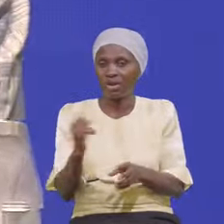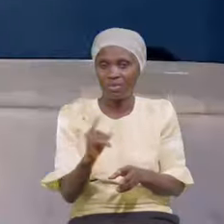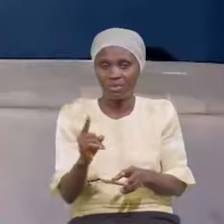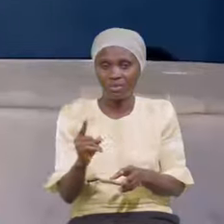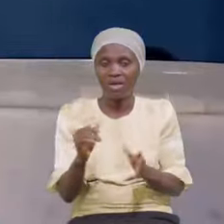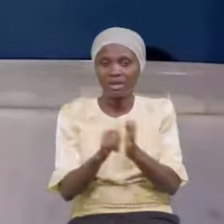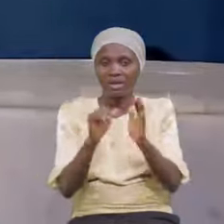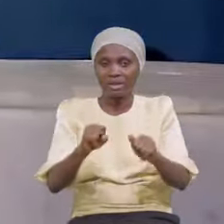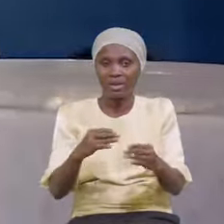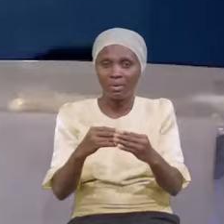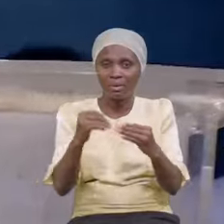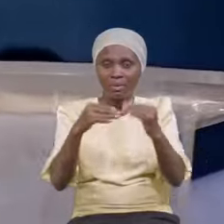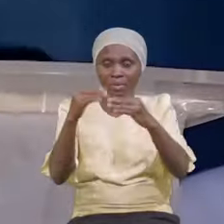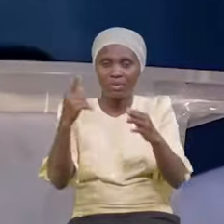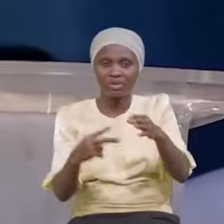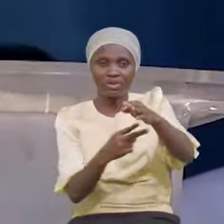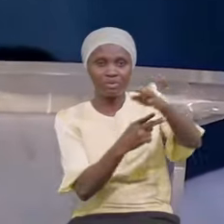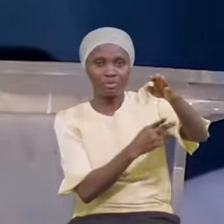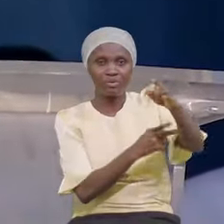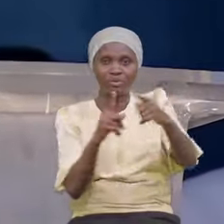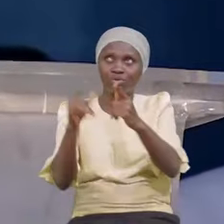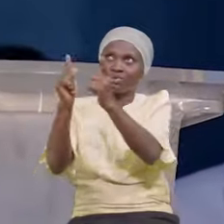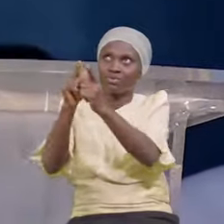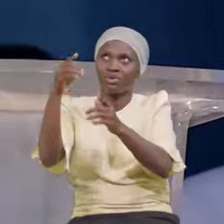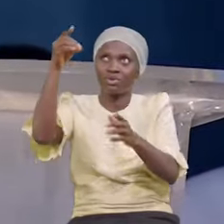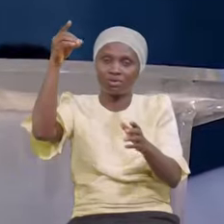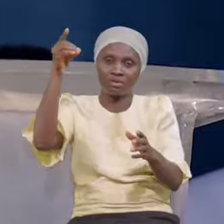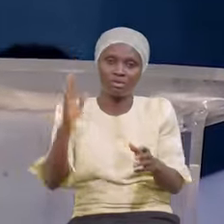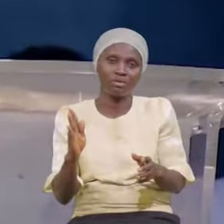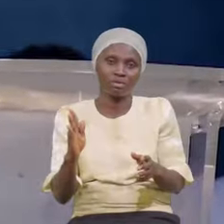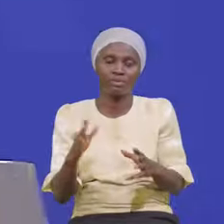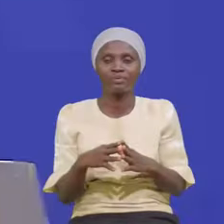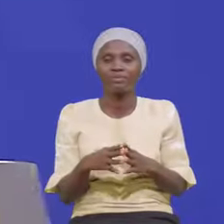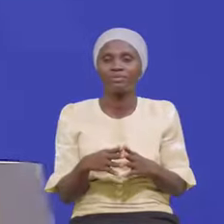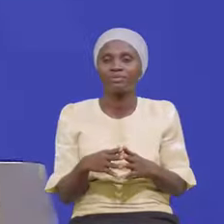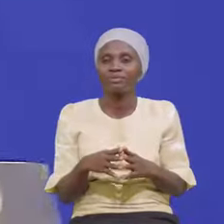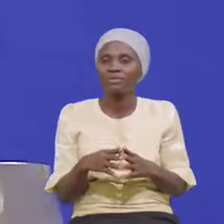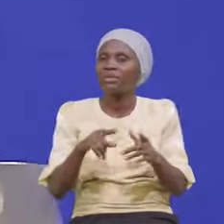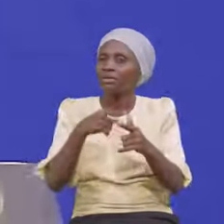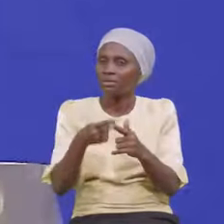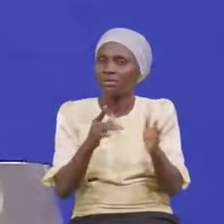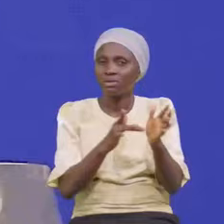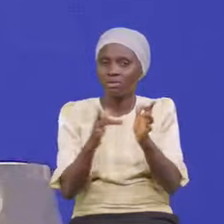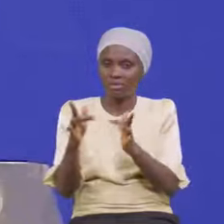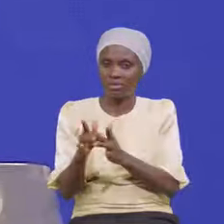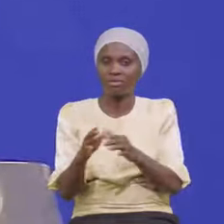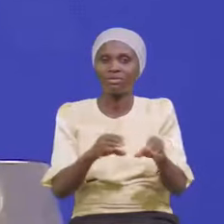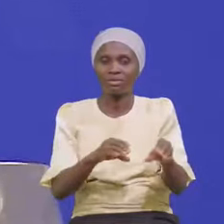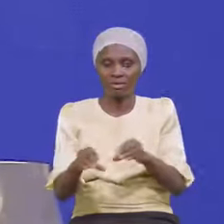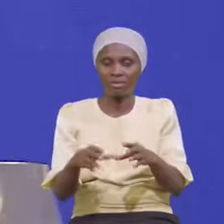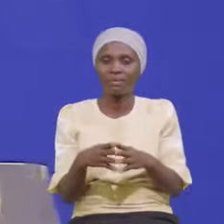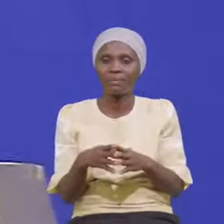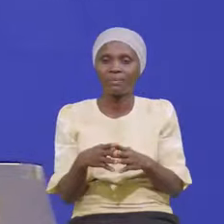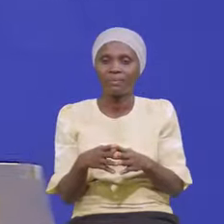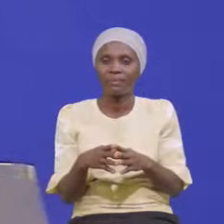the bridge to God, దేవునికి మానవాళికి మధ్య వారధి నిర్మాణం చేయలేదు, Jesus came, అప్పుడు యేసు